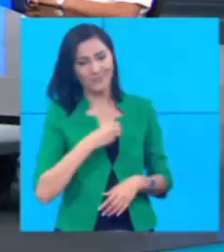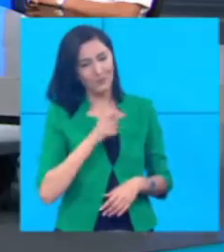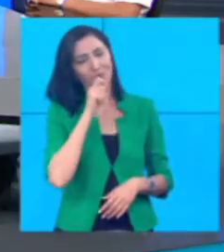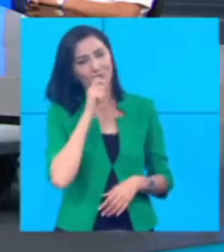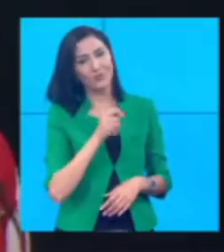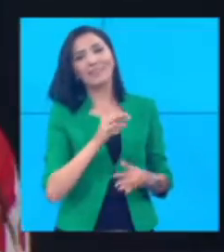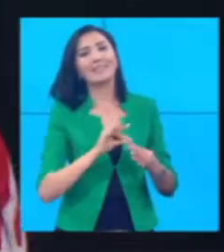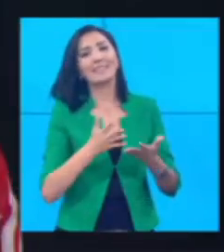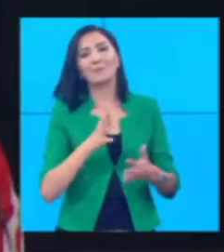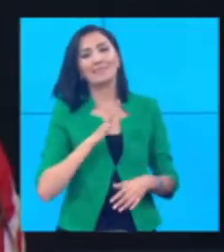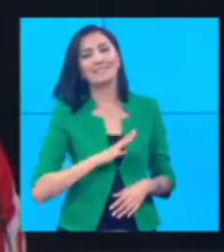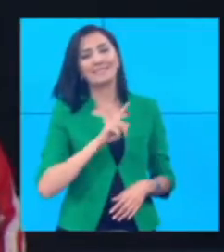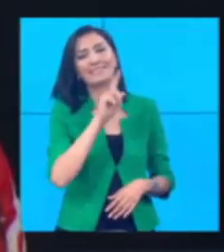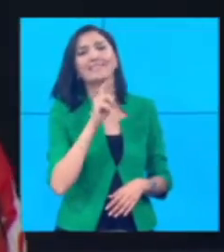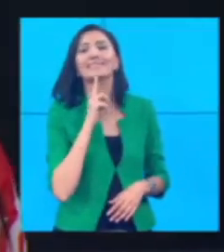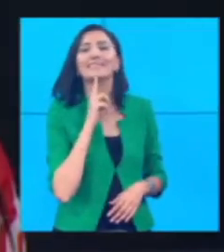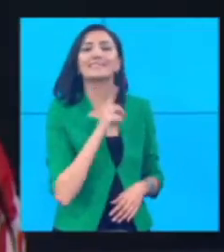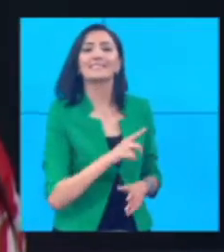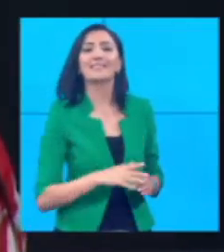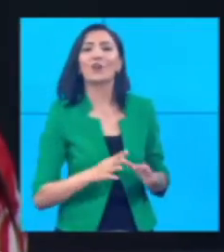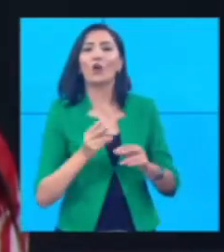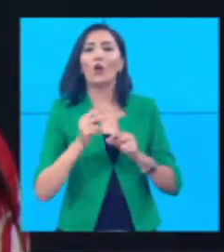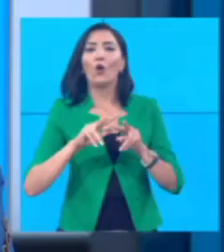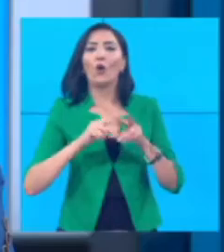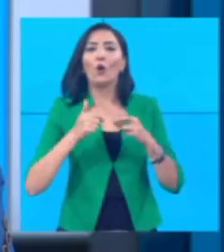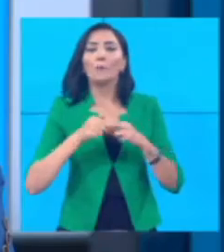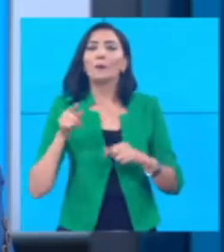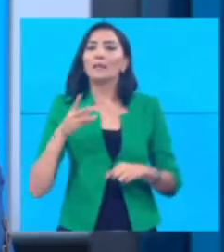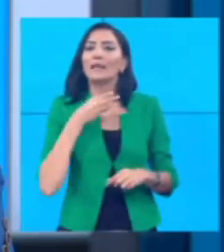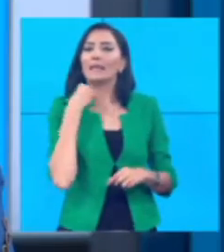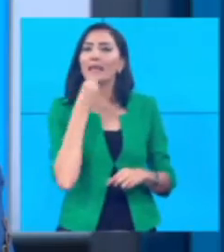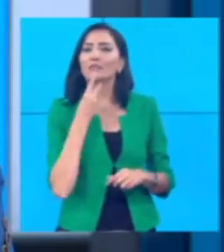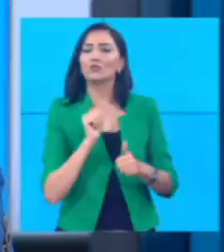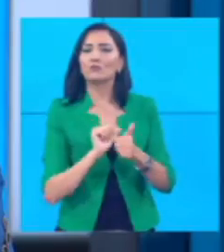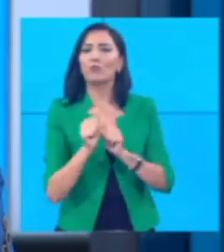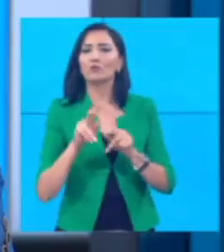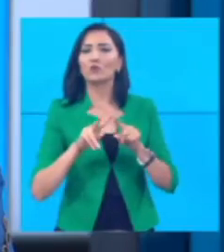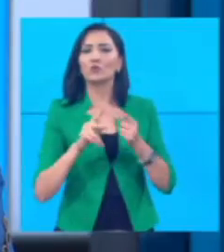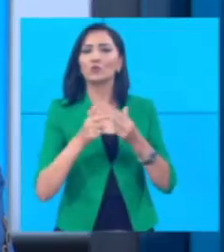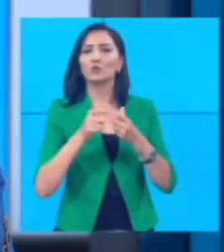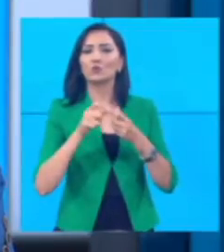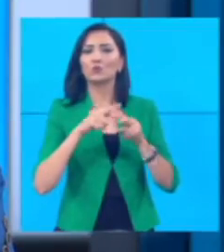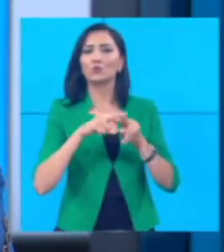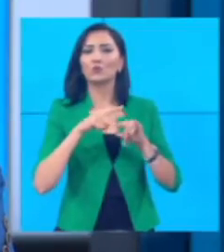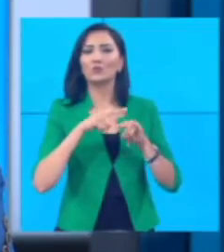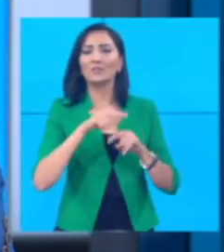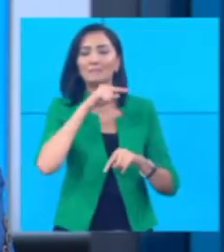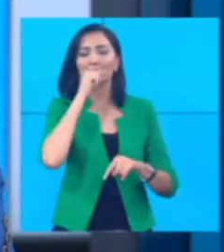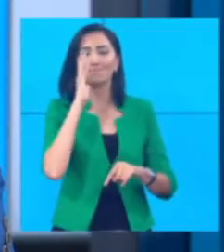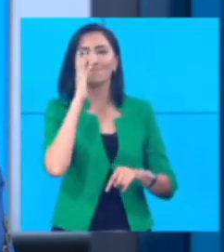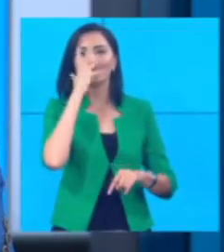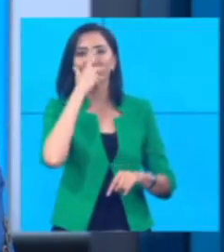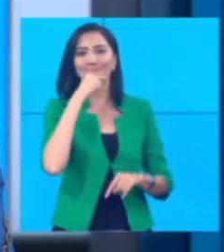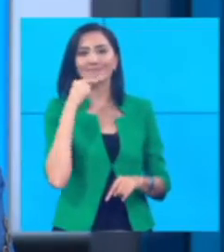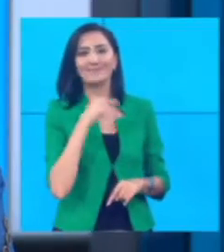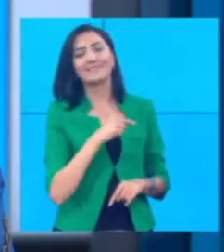sözü. Tamam söz. Ne zaman isterseniz. Evet Ömer, bir de genç bir sporcumuz var. Nurşah. Evet. Orada